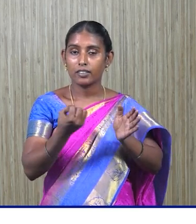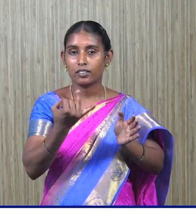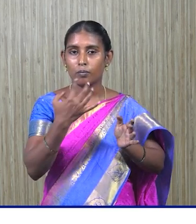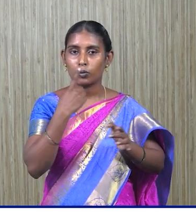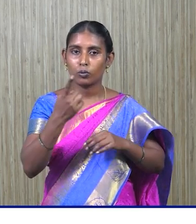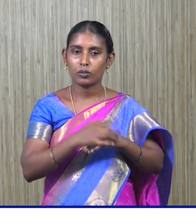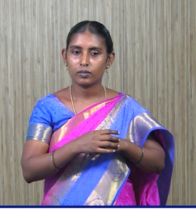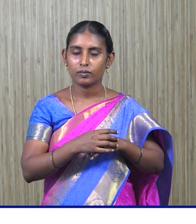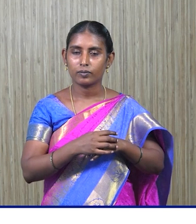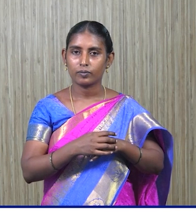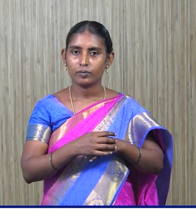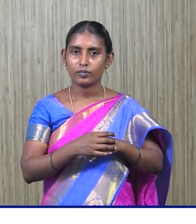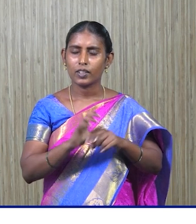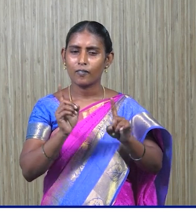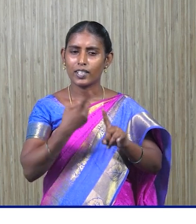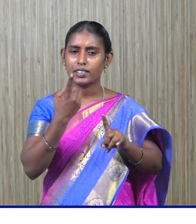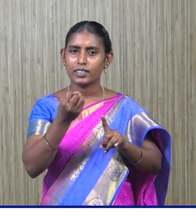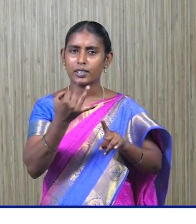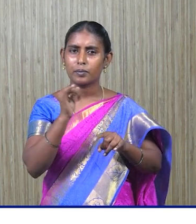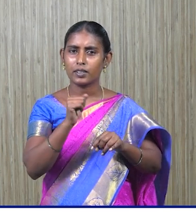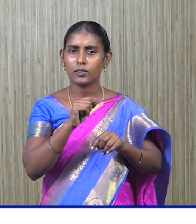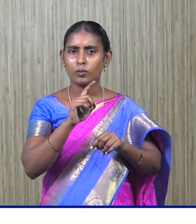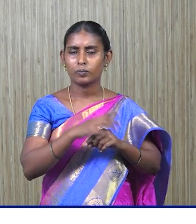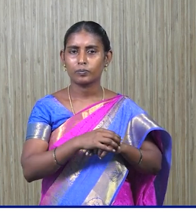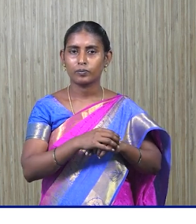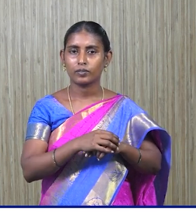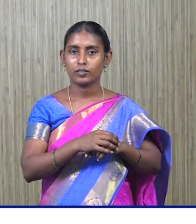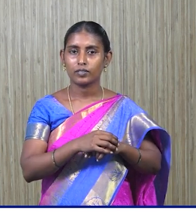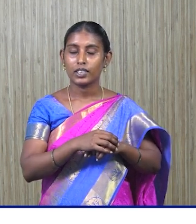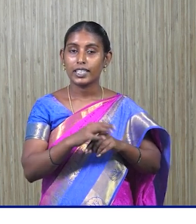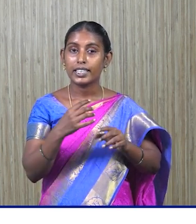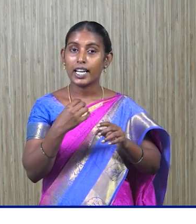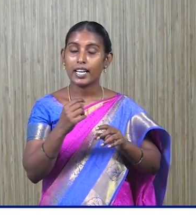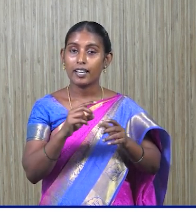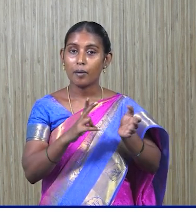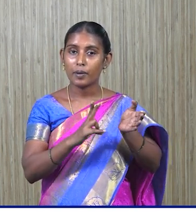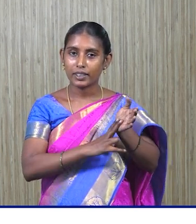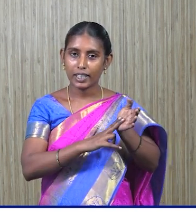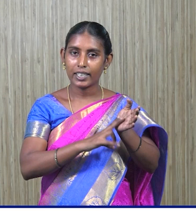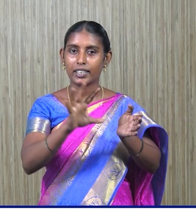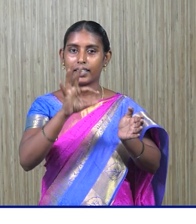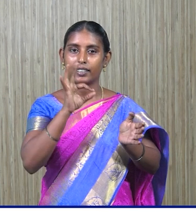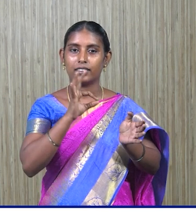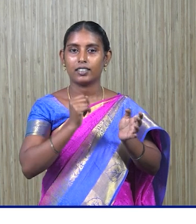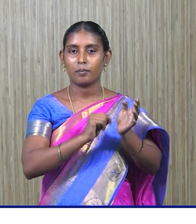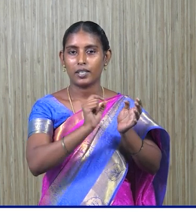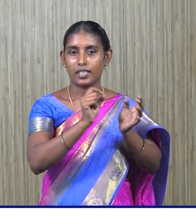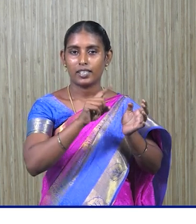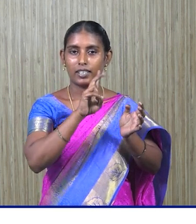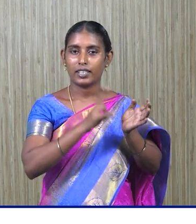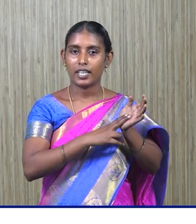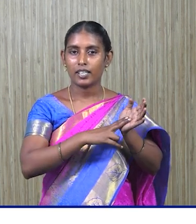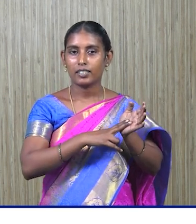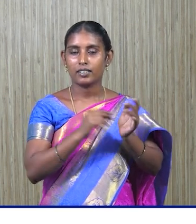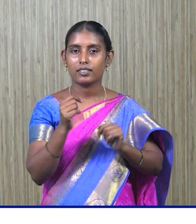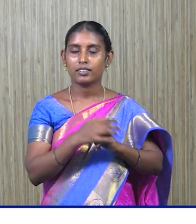குறிக்கலாம். இந்த நேச்சுரல் நம்பர்ஸின் முதல் எழுத்தான எண்ணை தான் நாம் இயல் எண்களுக்கான குறியீடாக நாம் பயன்படுத்துகின்றோம். அப்போது நேச்சுரல் நம்பர்ஸோட